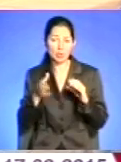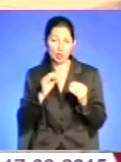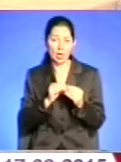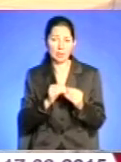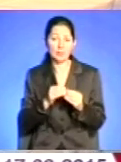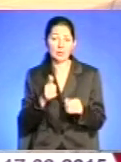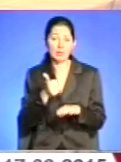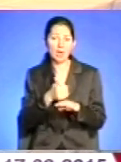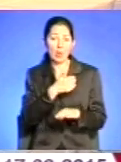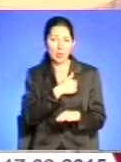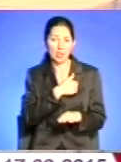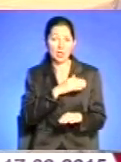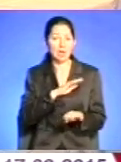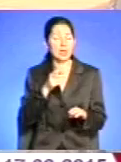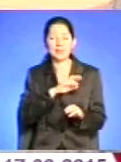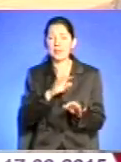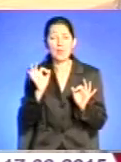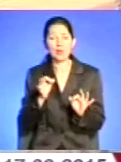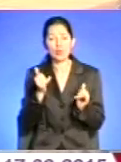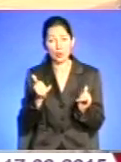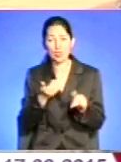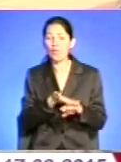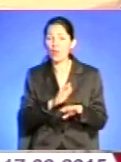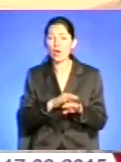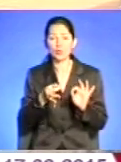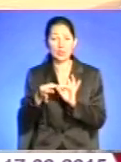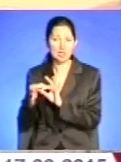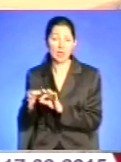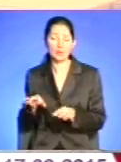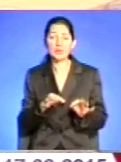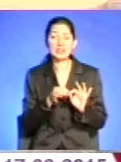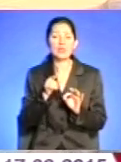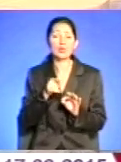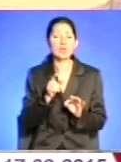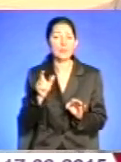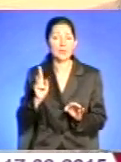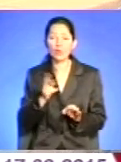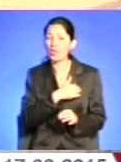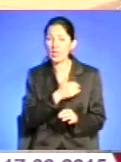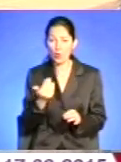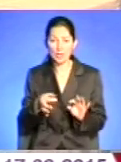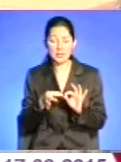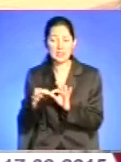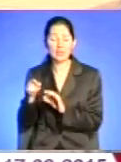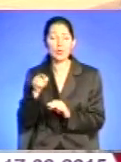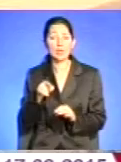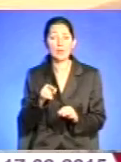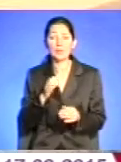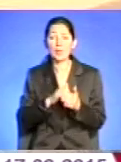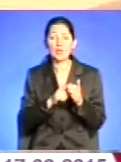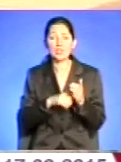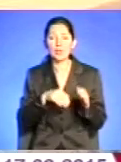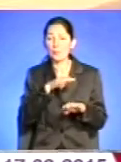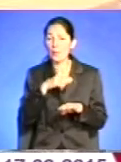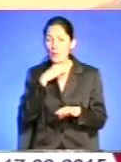те, що сьогодні важко, складно. Складно тим, хто не хоче. Складно тим, і причин маса,